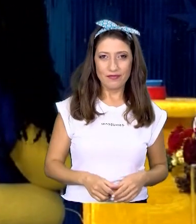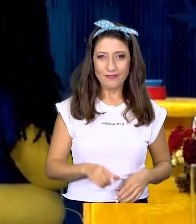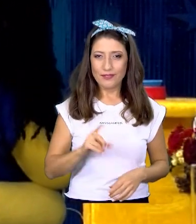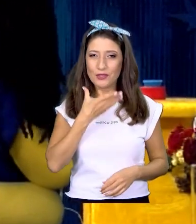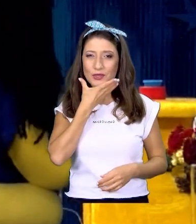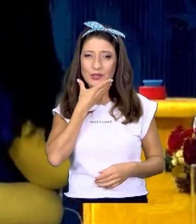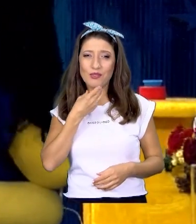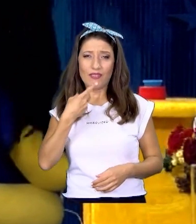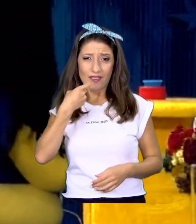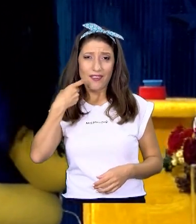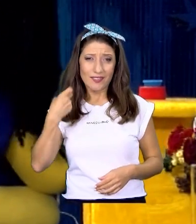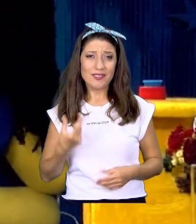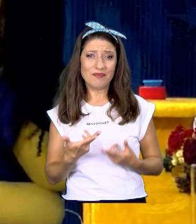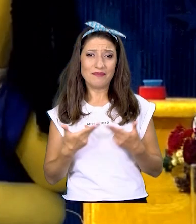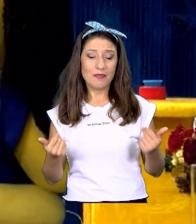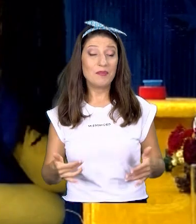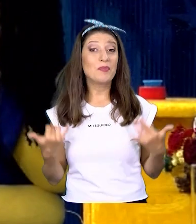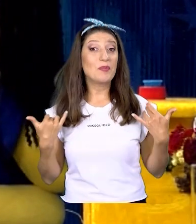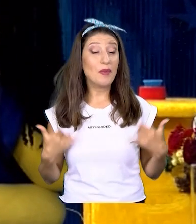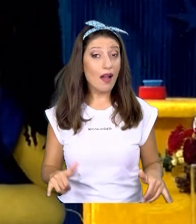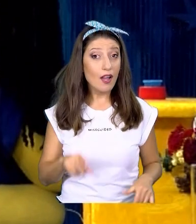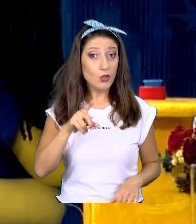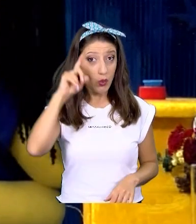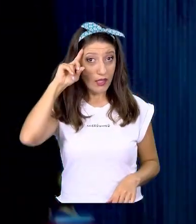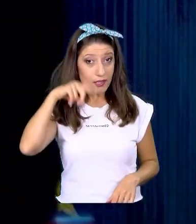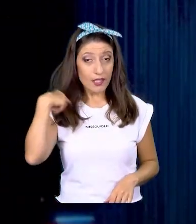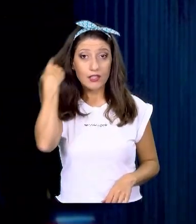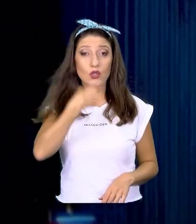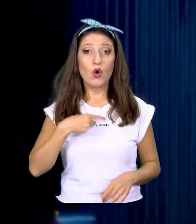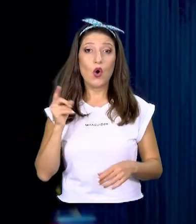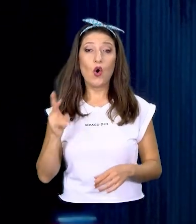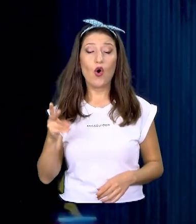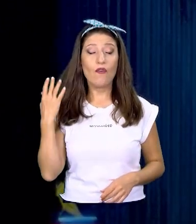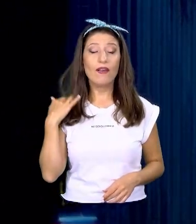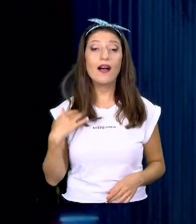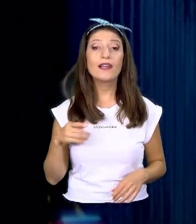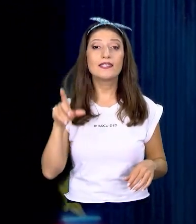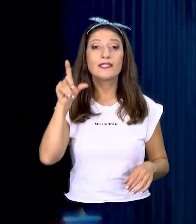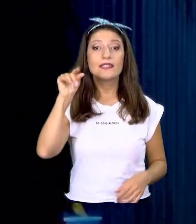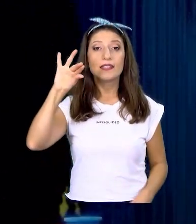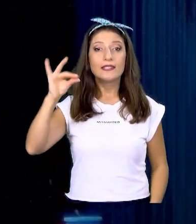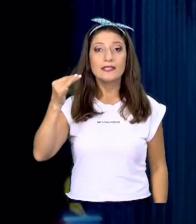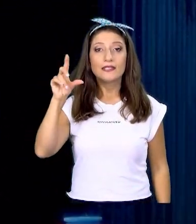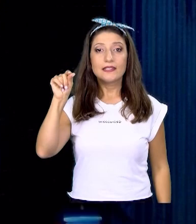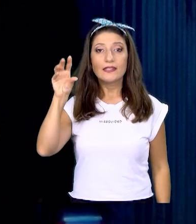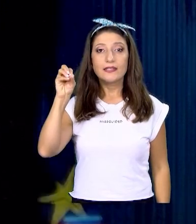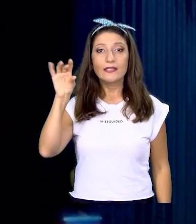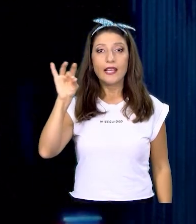ծիծերնակ։ Ինչ գեղեցիկ երկ է, չէ։ Բա։ Իսկ գիտես, թե ով է ծիծերնակ